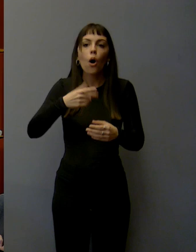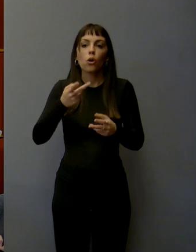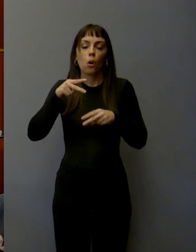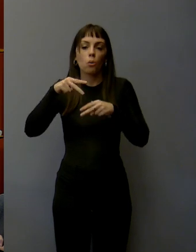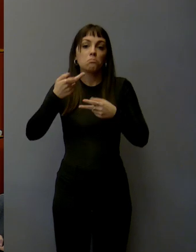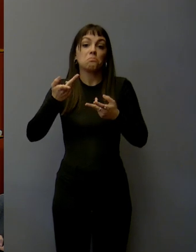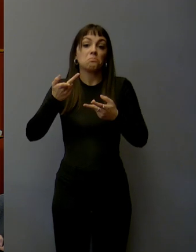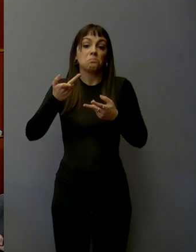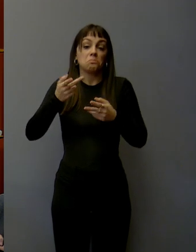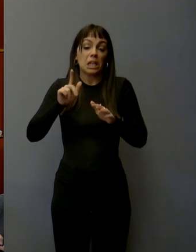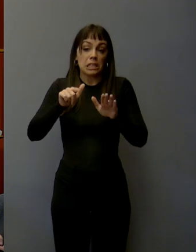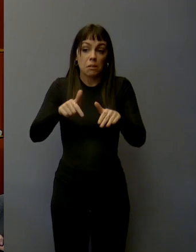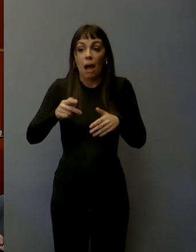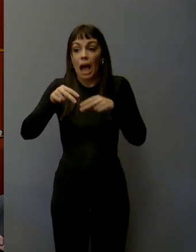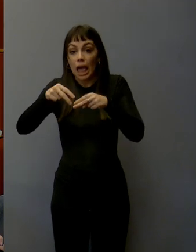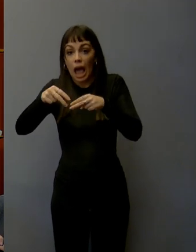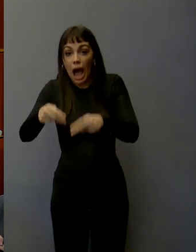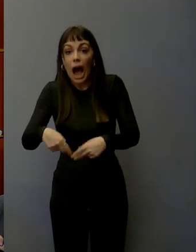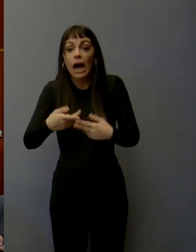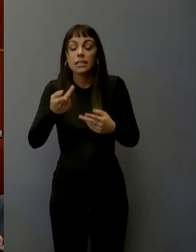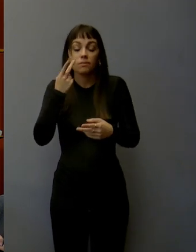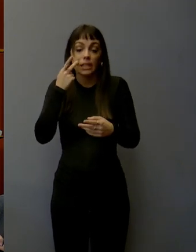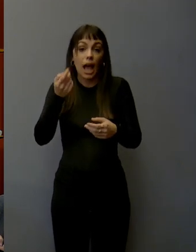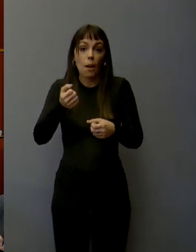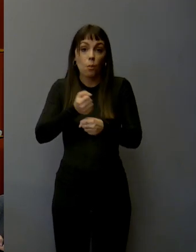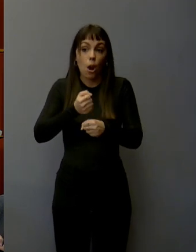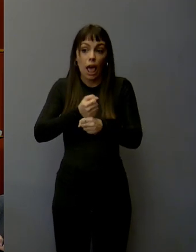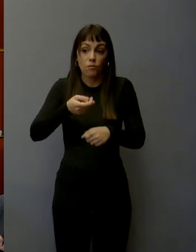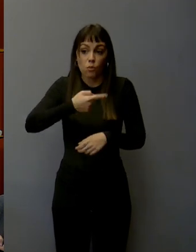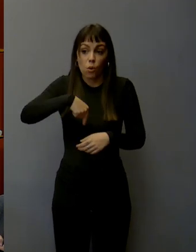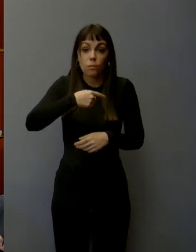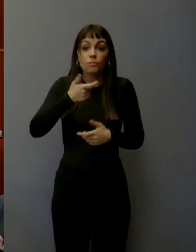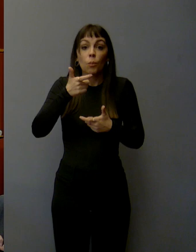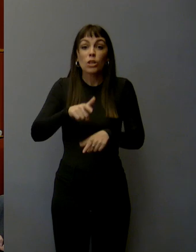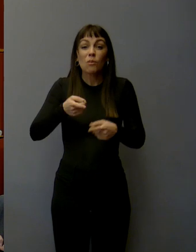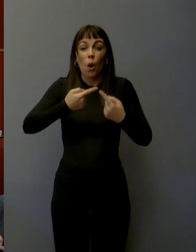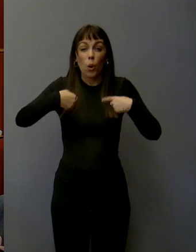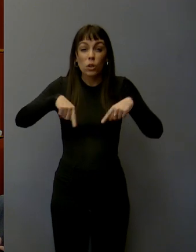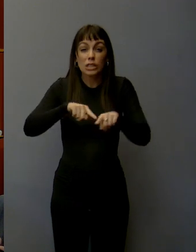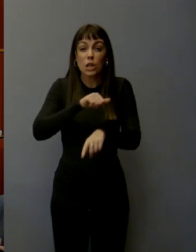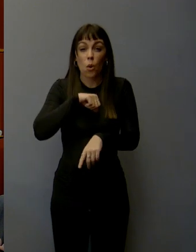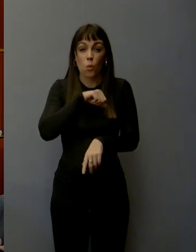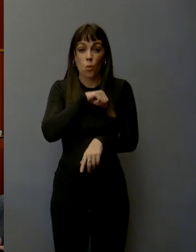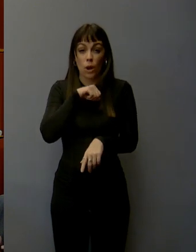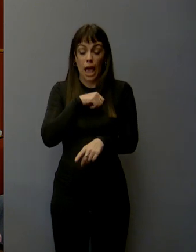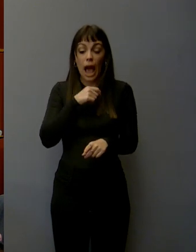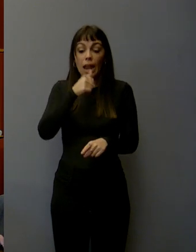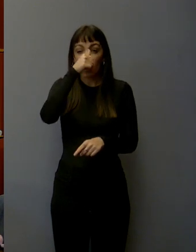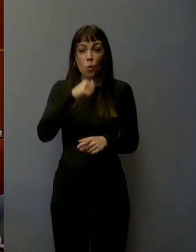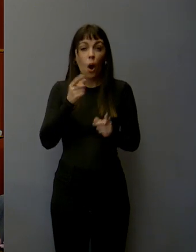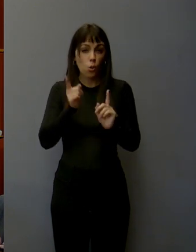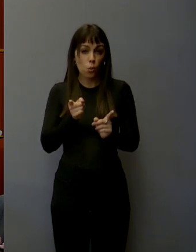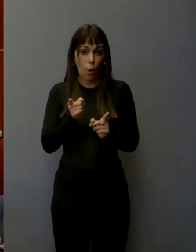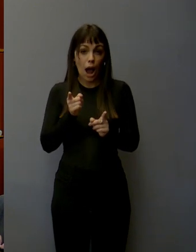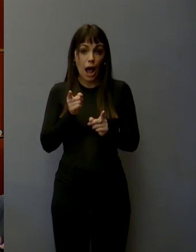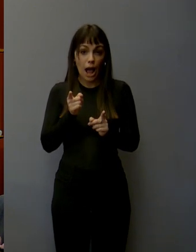è evidente che il consiglio comunale ha una funzione di controllo un consiglio comunale che non ha la possibilità di avere